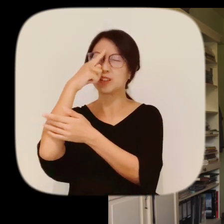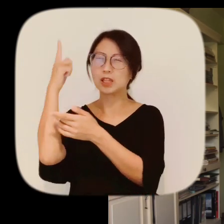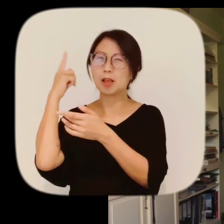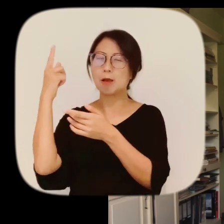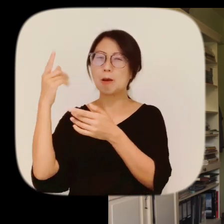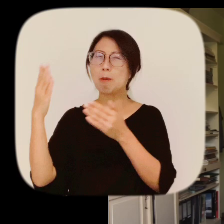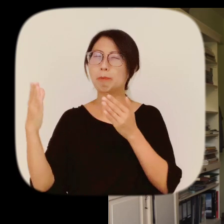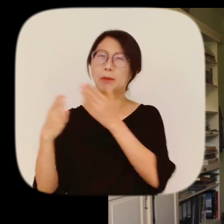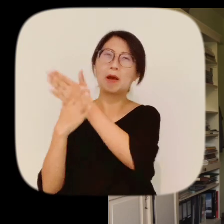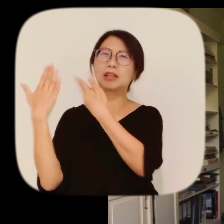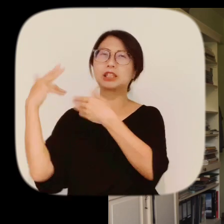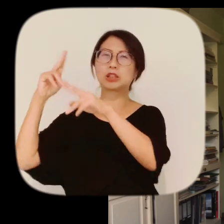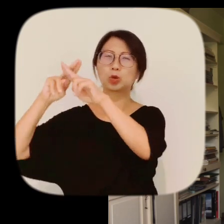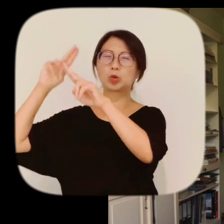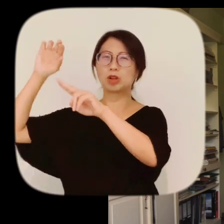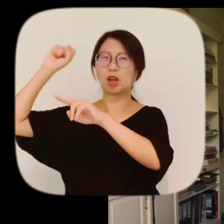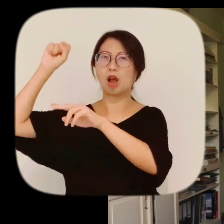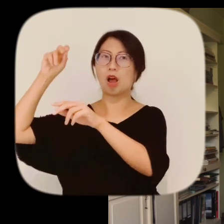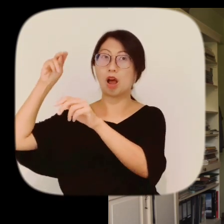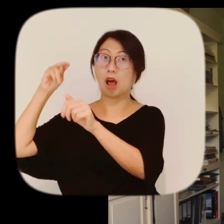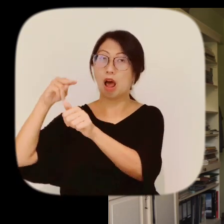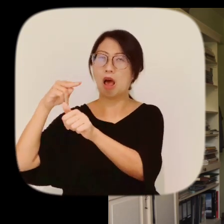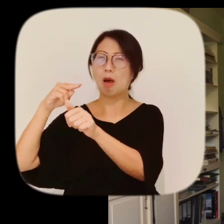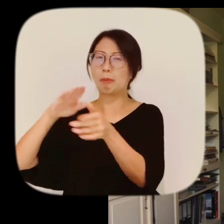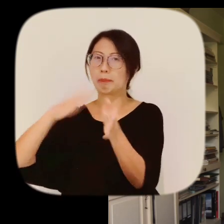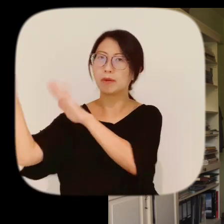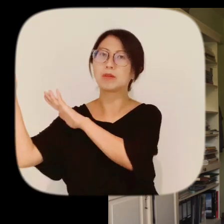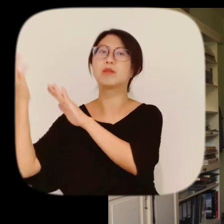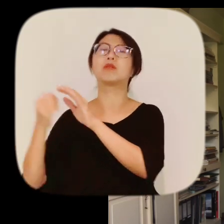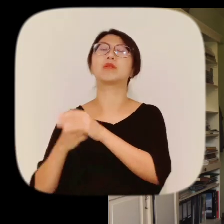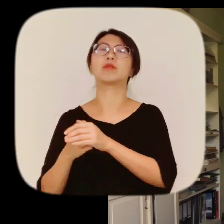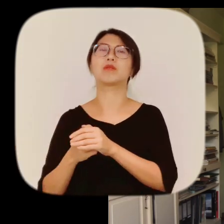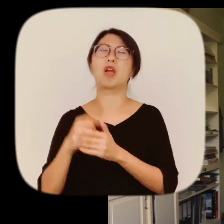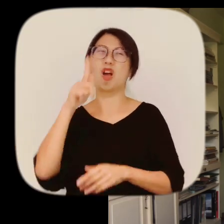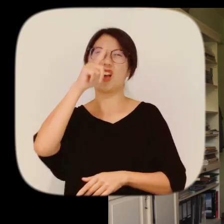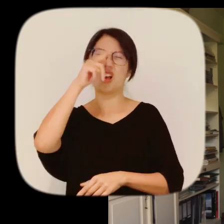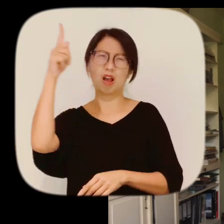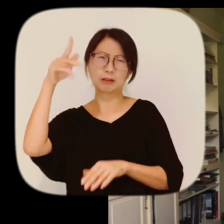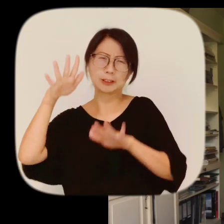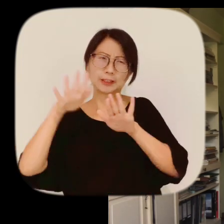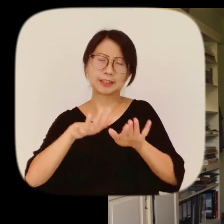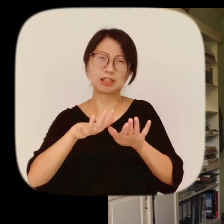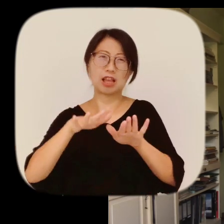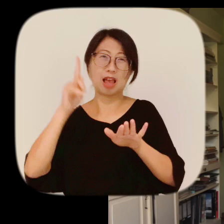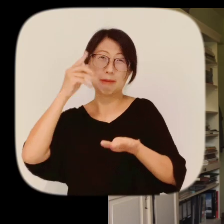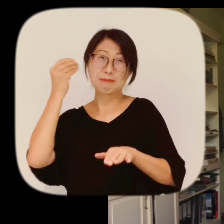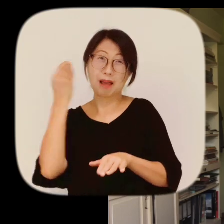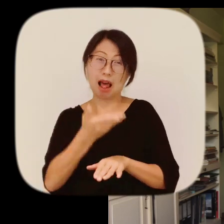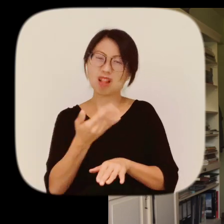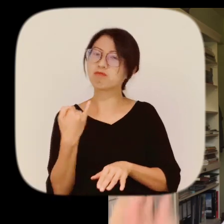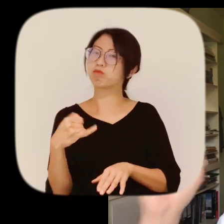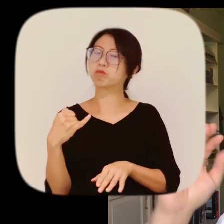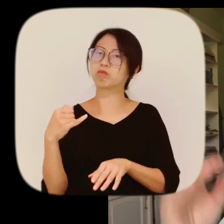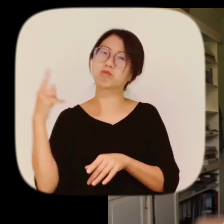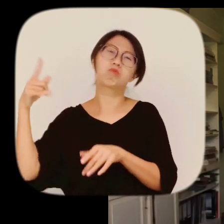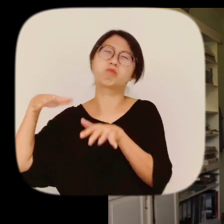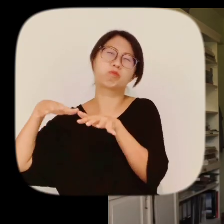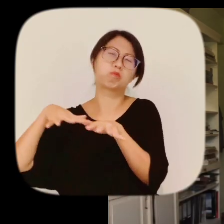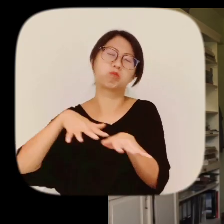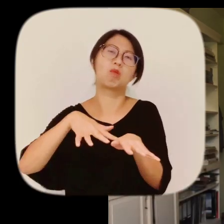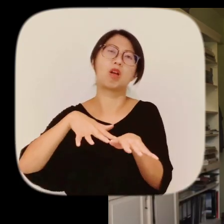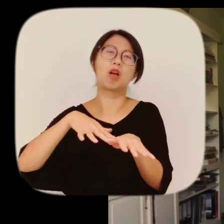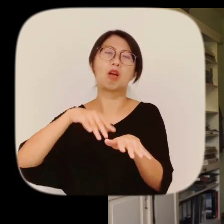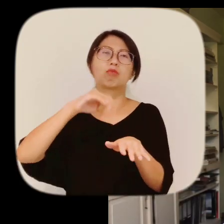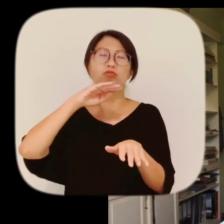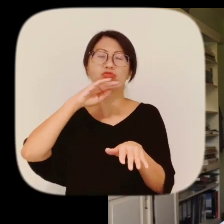当时的匈牙利共产党苏联当然不会让一个卫星国家失控徽军